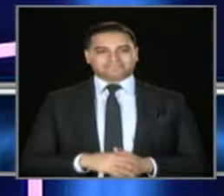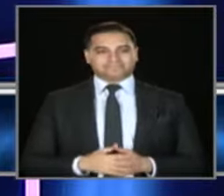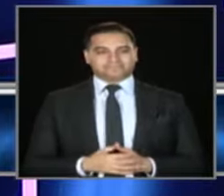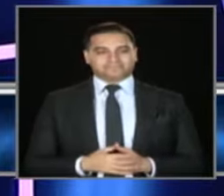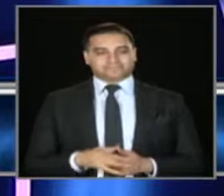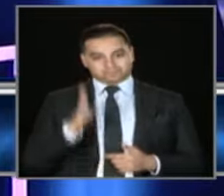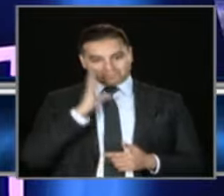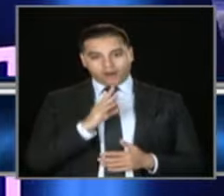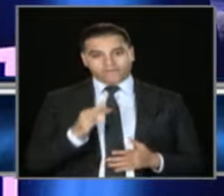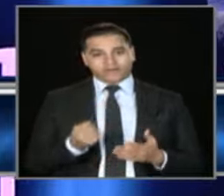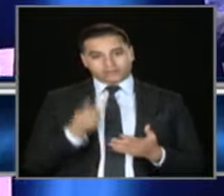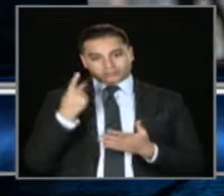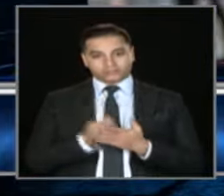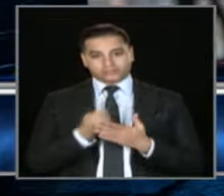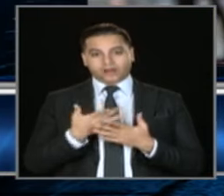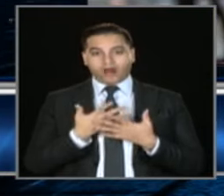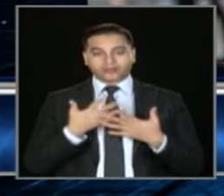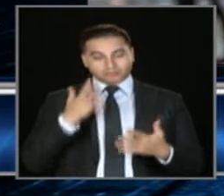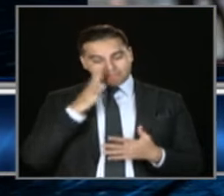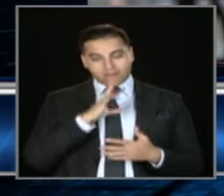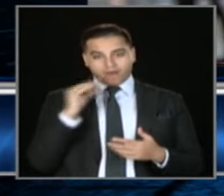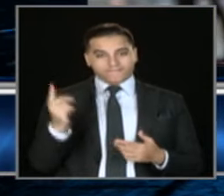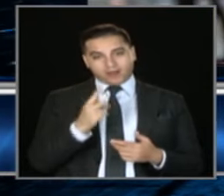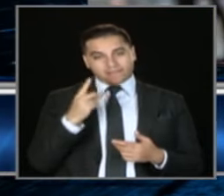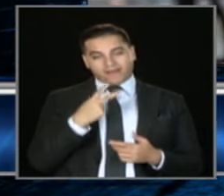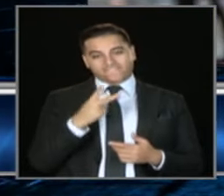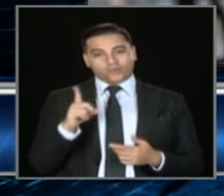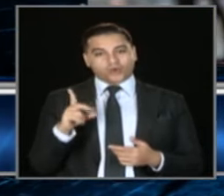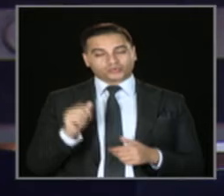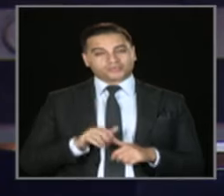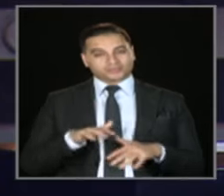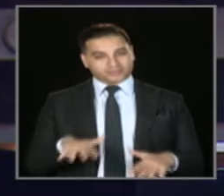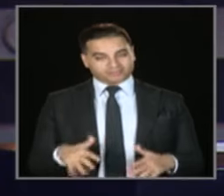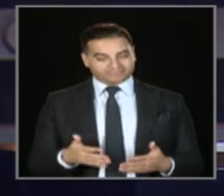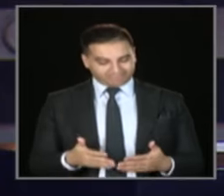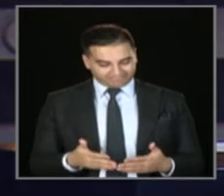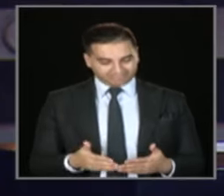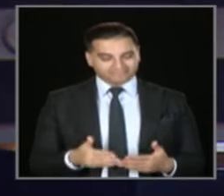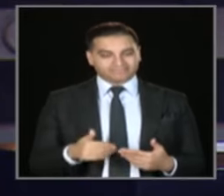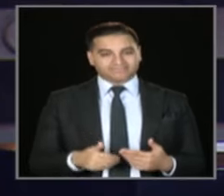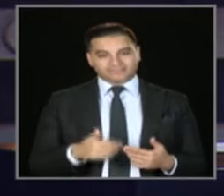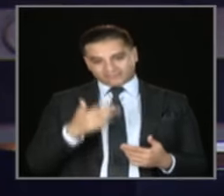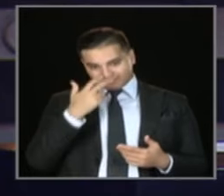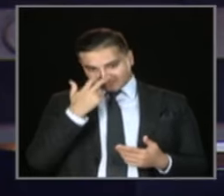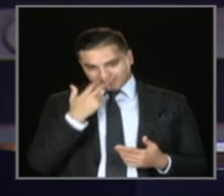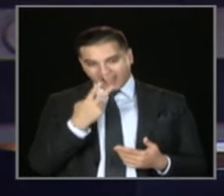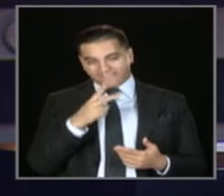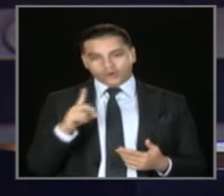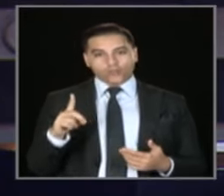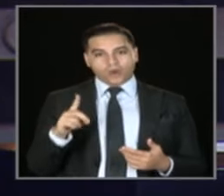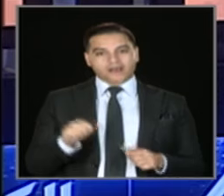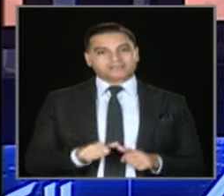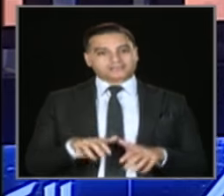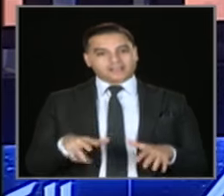من أعظم الروايات في القرن 21، برافو عليك. اتنشرت في 2001.